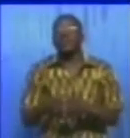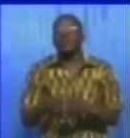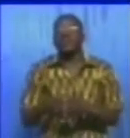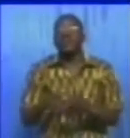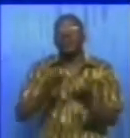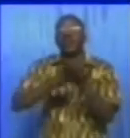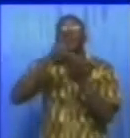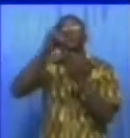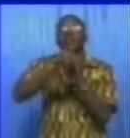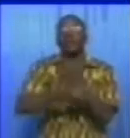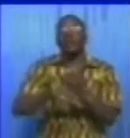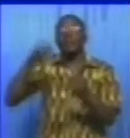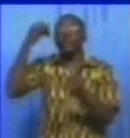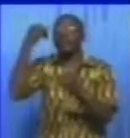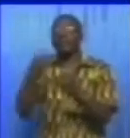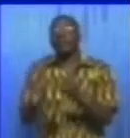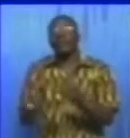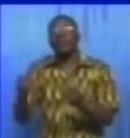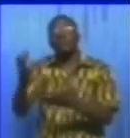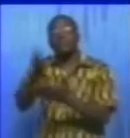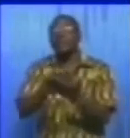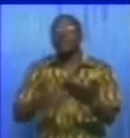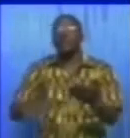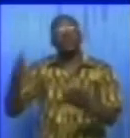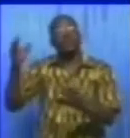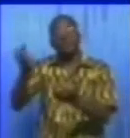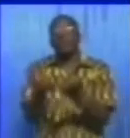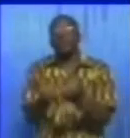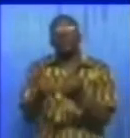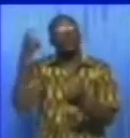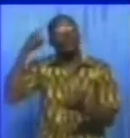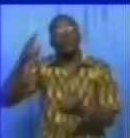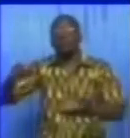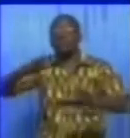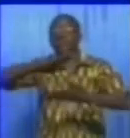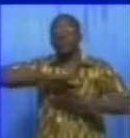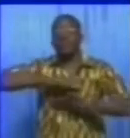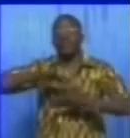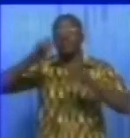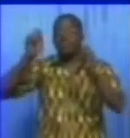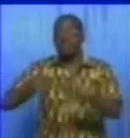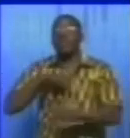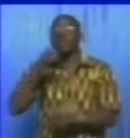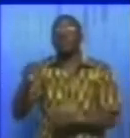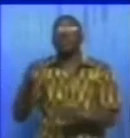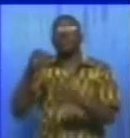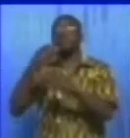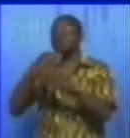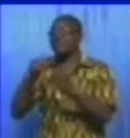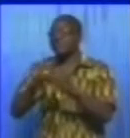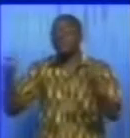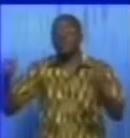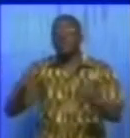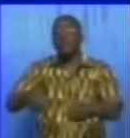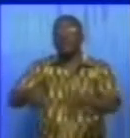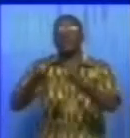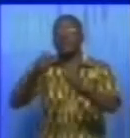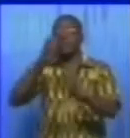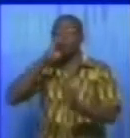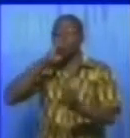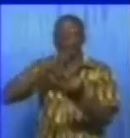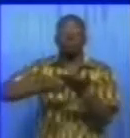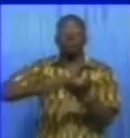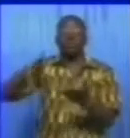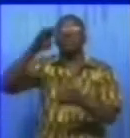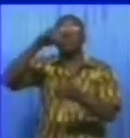Manger à sa faim fait partie des besoins les plus urgents à satisfaire. Il ne peut pas être dissocié de l'accès à l'eau potable.